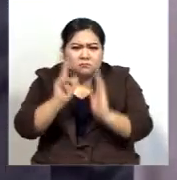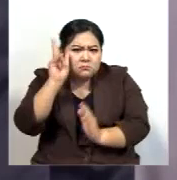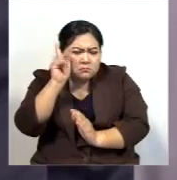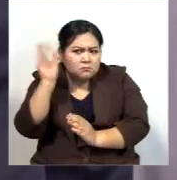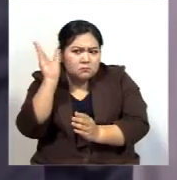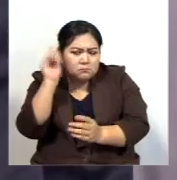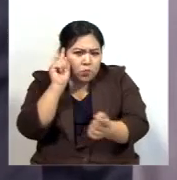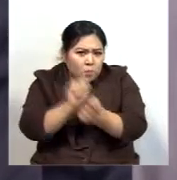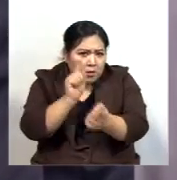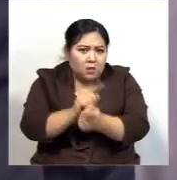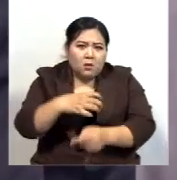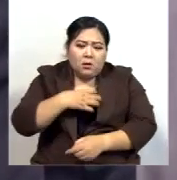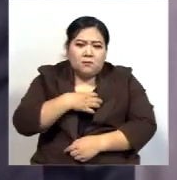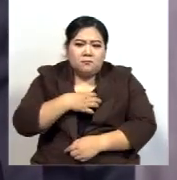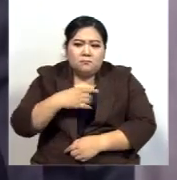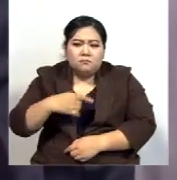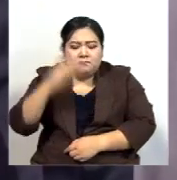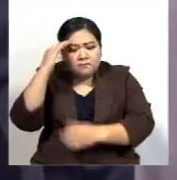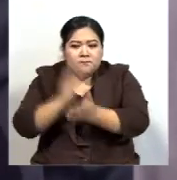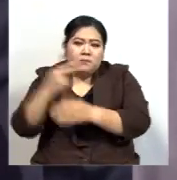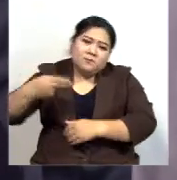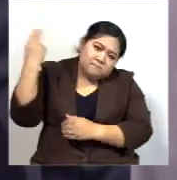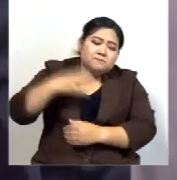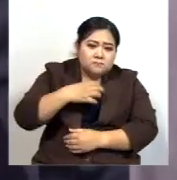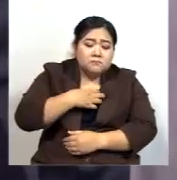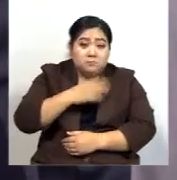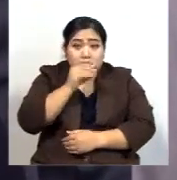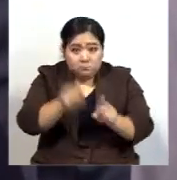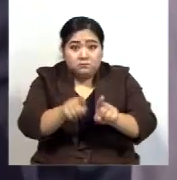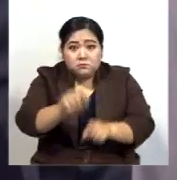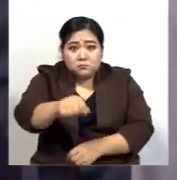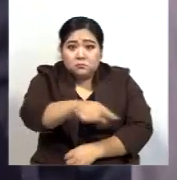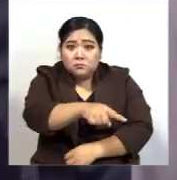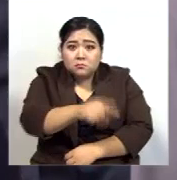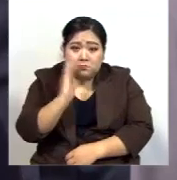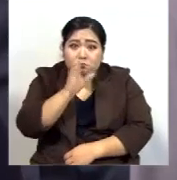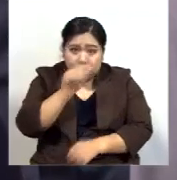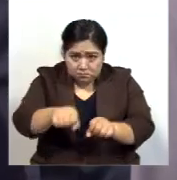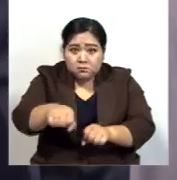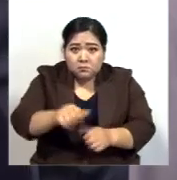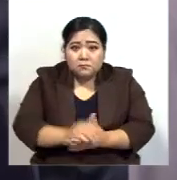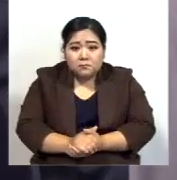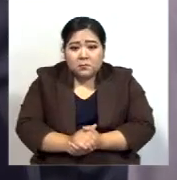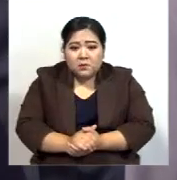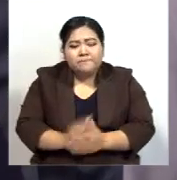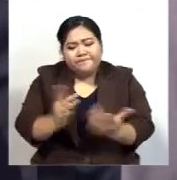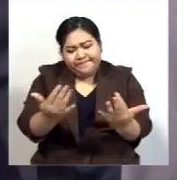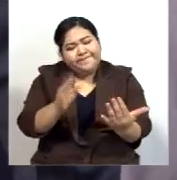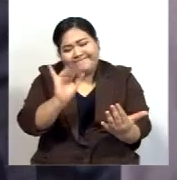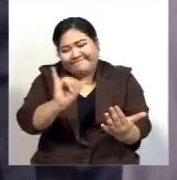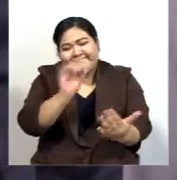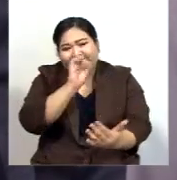ดไปเปิดว่าอยากโดนที่สามัญอยากให้โดนจับแต่ทีที่จับคุณเขาพูดอย่างนั้นไหมครับ ก็ขอสงวนไว้ก่อนแ